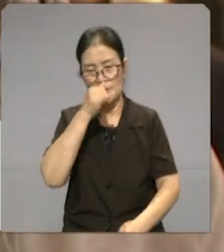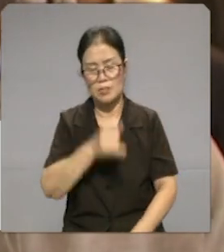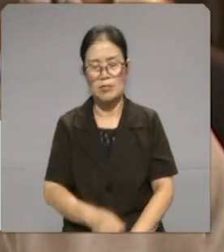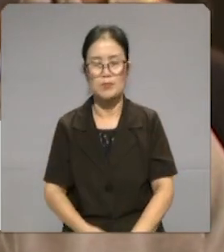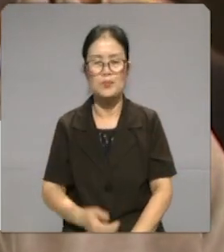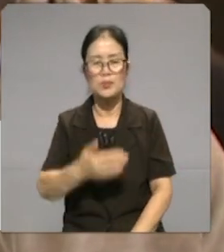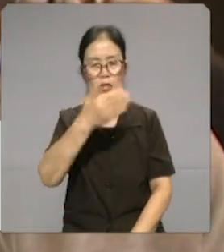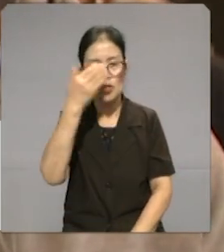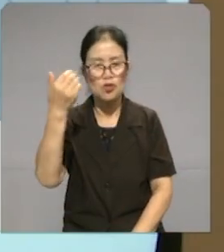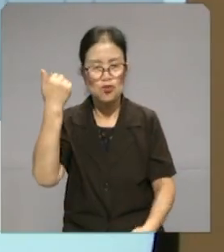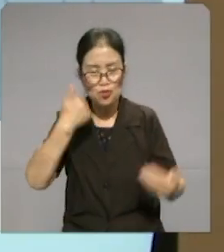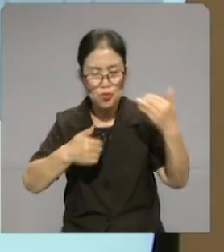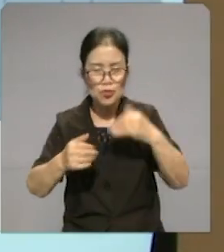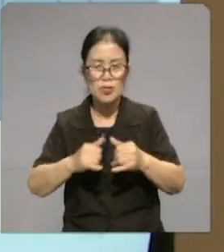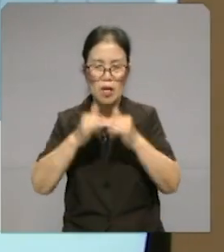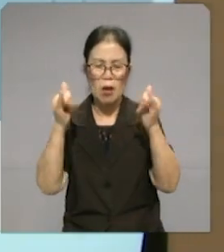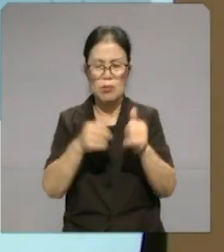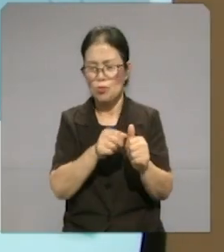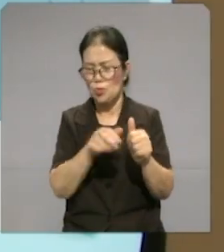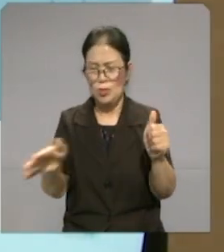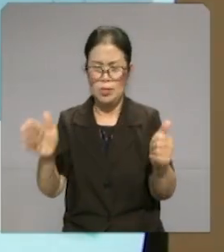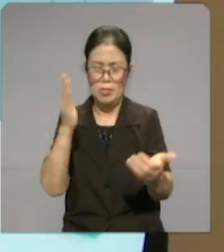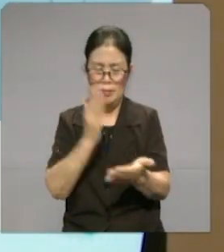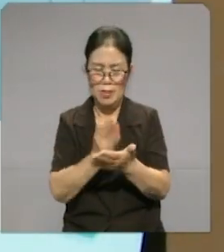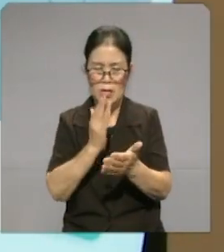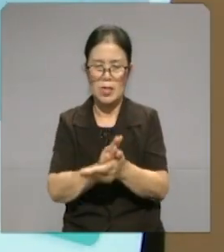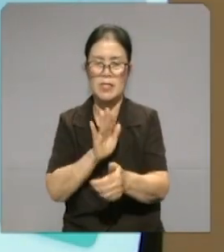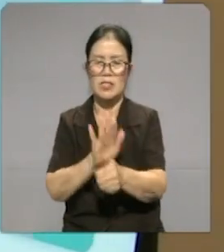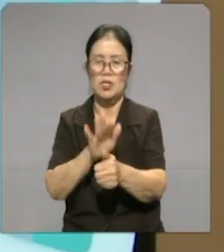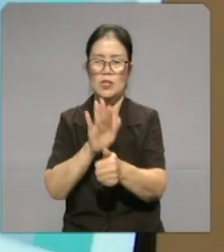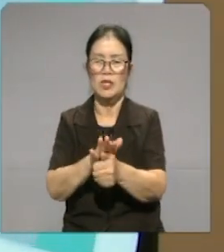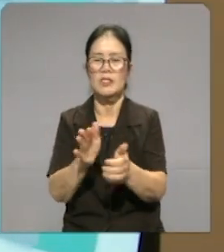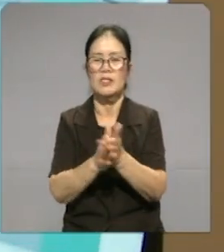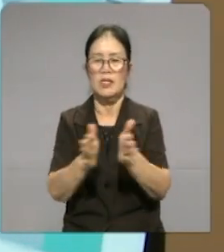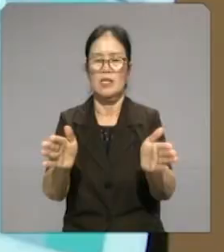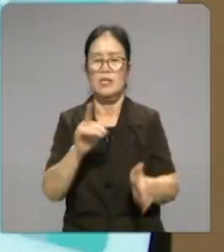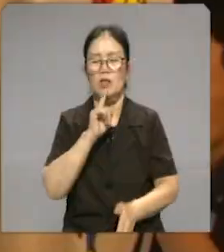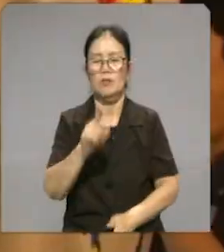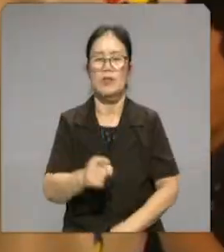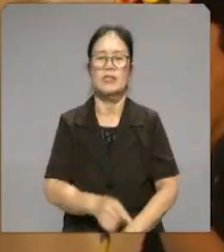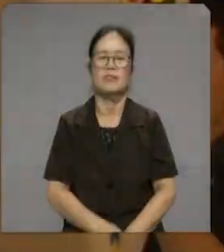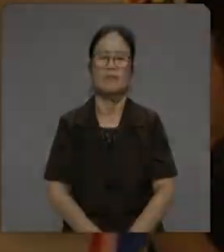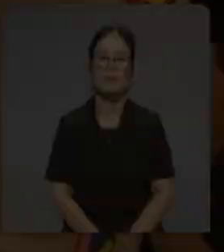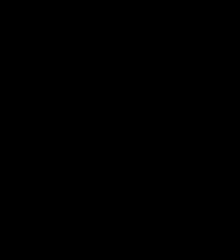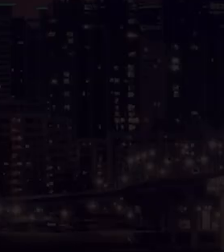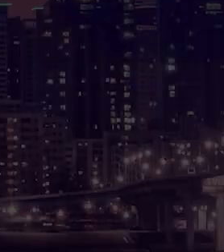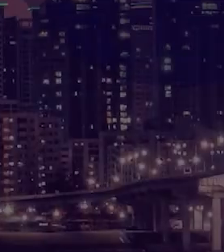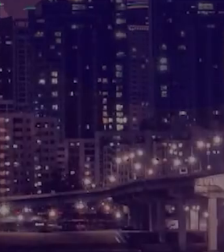청년 누구도 사회에서 소외되지 않게 지원하기 시작했다고 전했습니다.